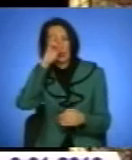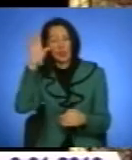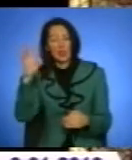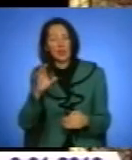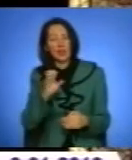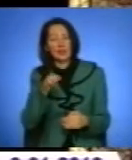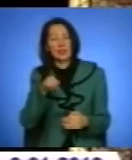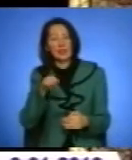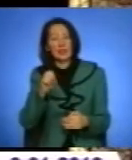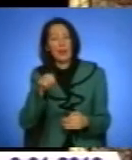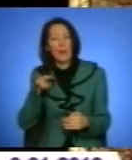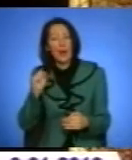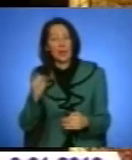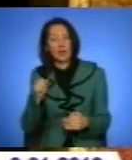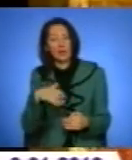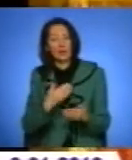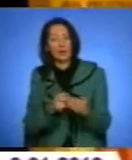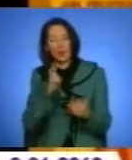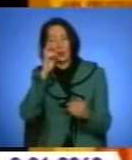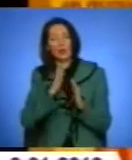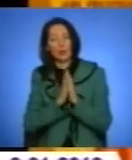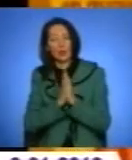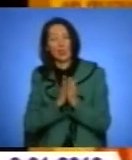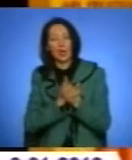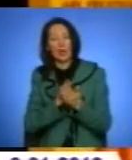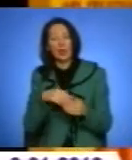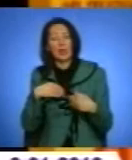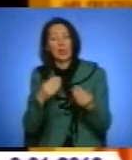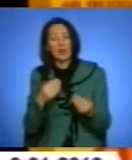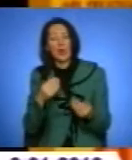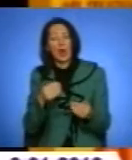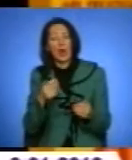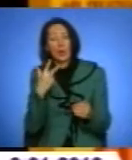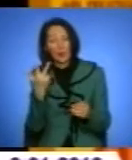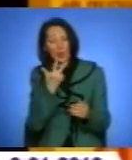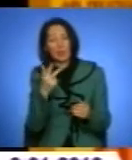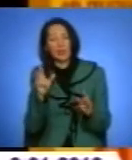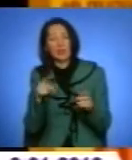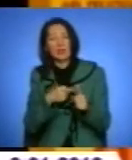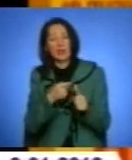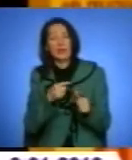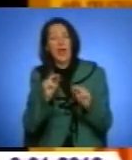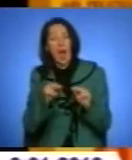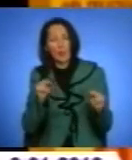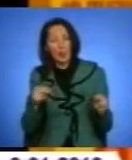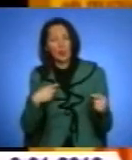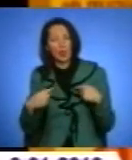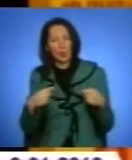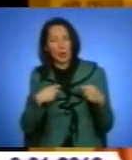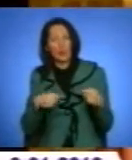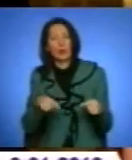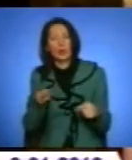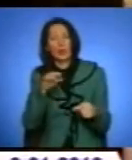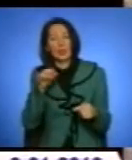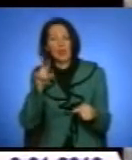дає йому потрійний титул, називаючи його апостолом, первомучеником і архидияконом. Святий Степан належав до 70